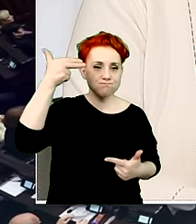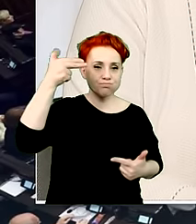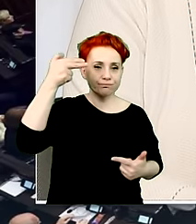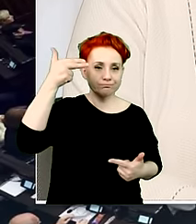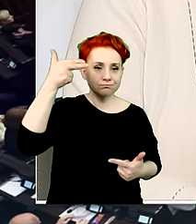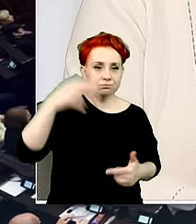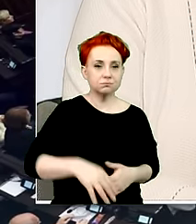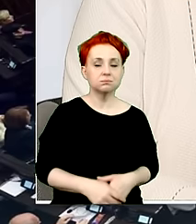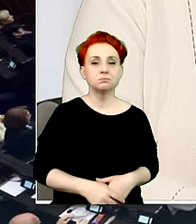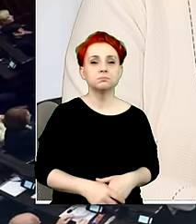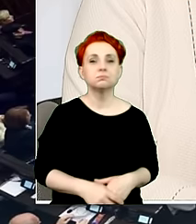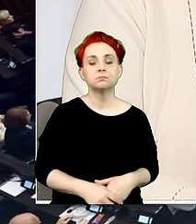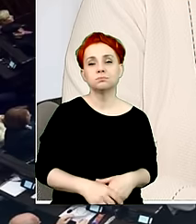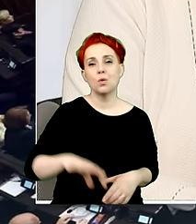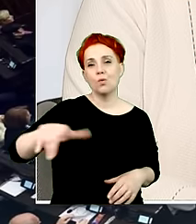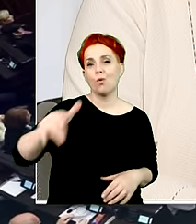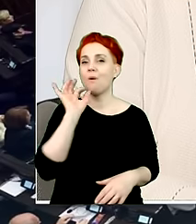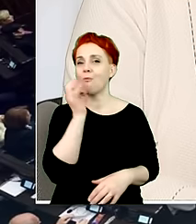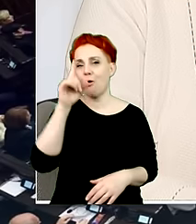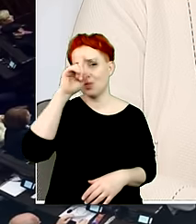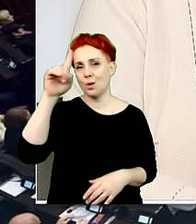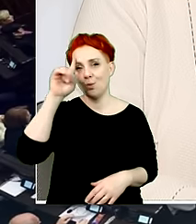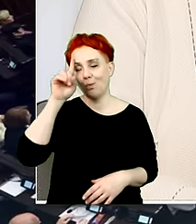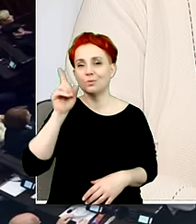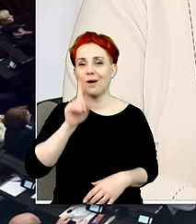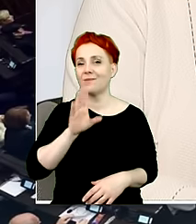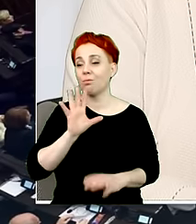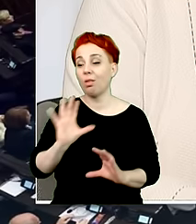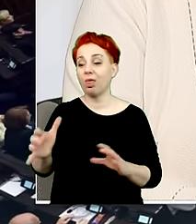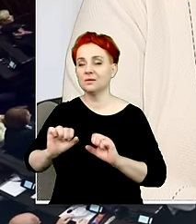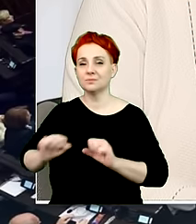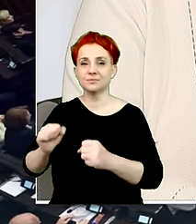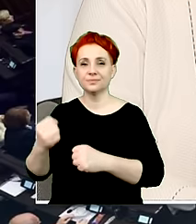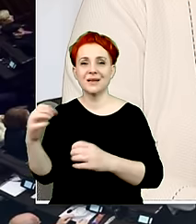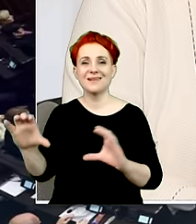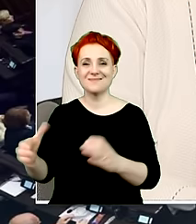grupkę młodych ludzi, którzy najprawdopodobniej działają w gangu narkotykowym.